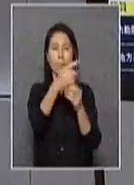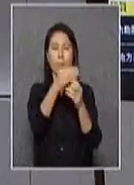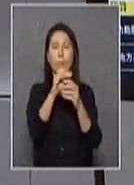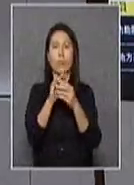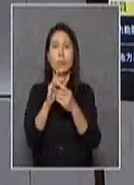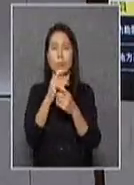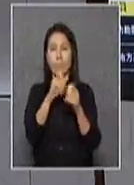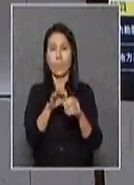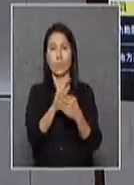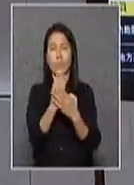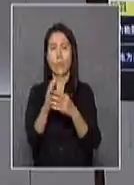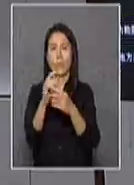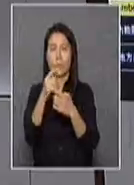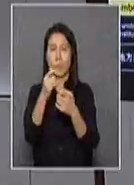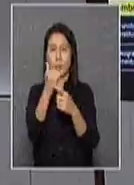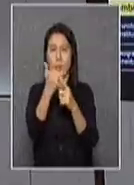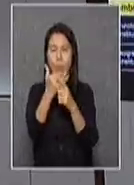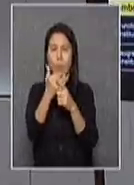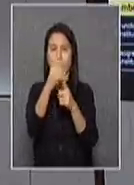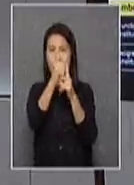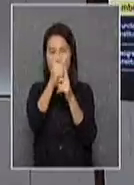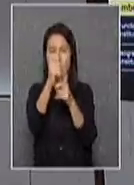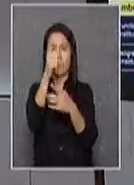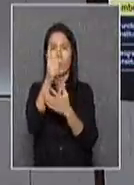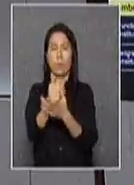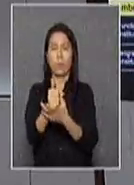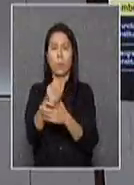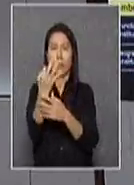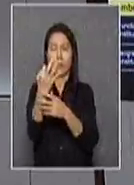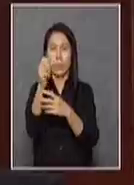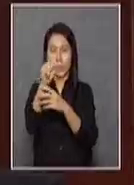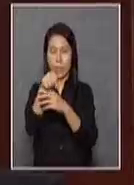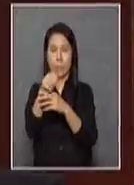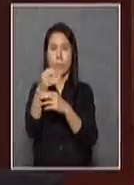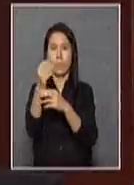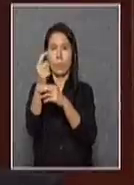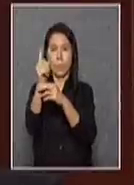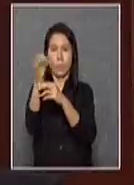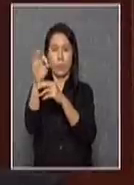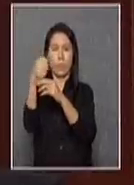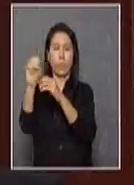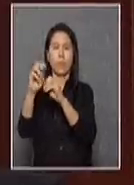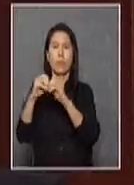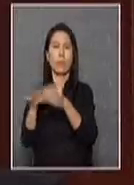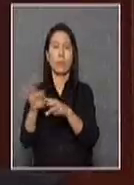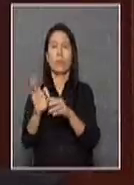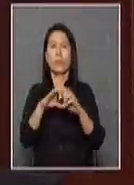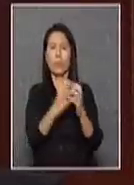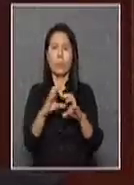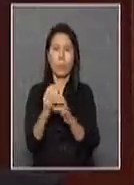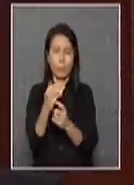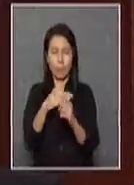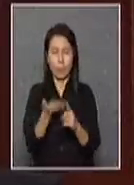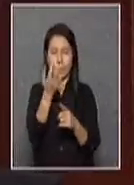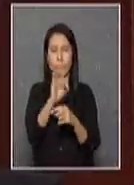選舉產生議員十六位出席，十九位出席，三位贊成，十三位反對，冇人棄權。議題未獲得兩部分在席委員分別以過半數